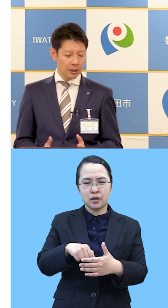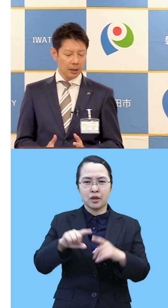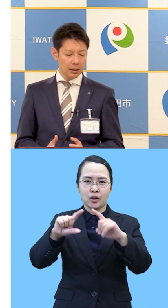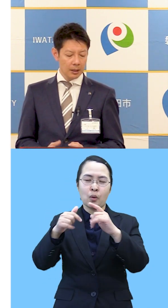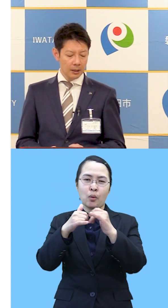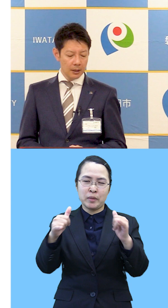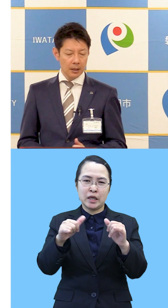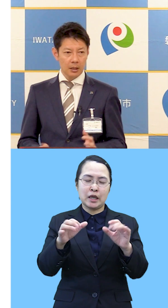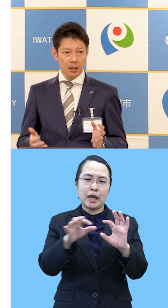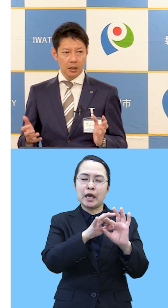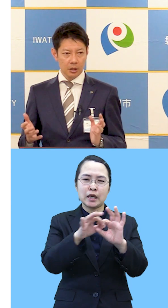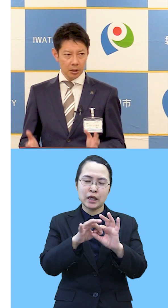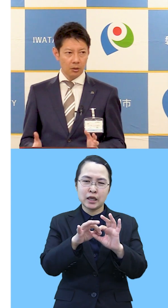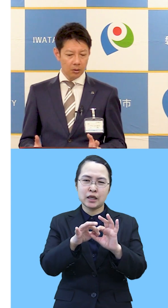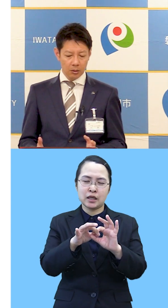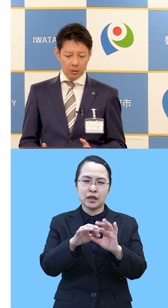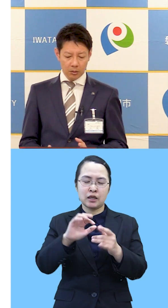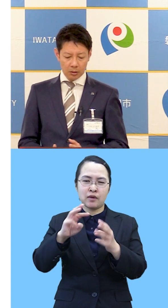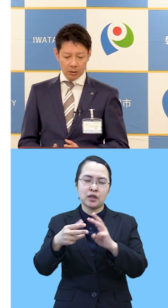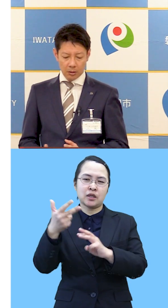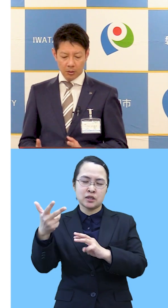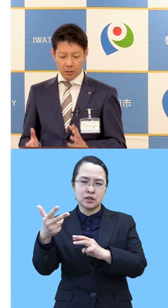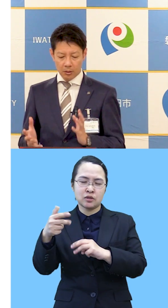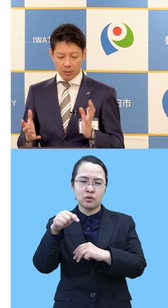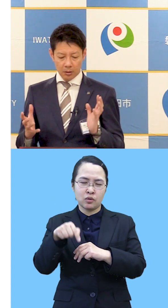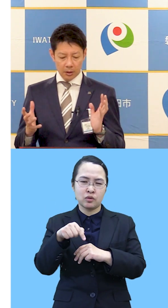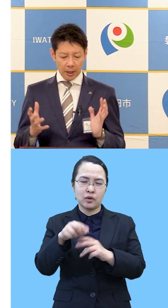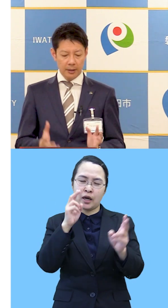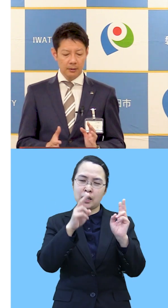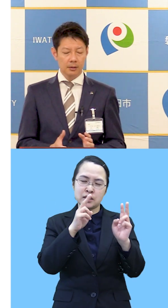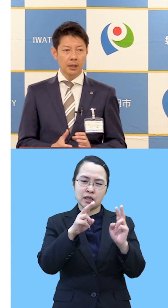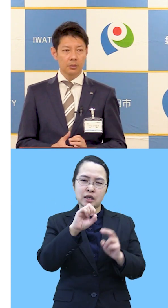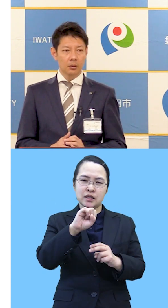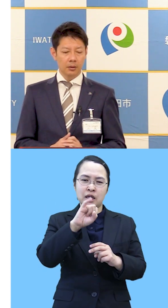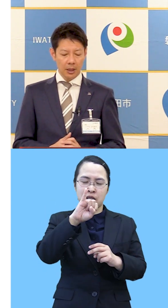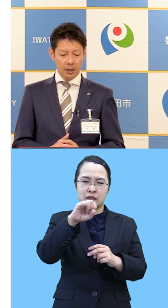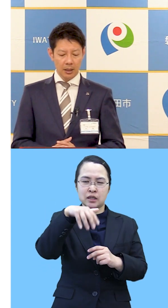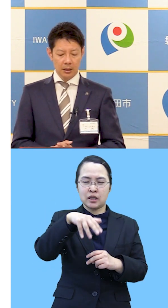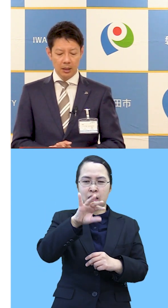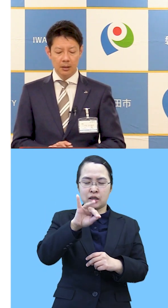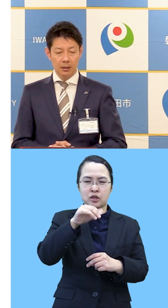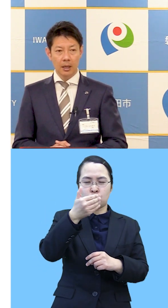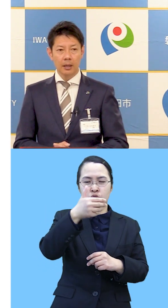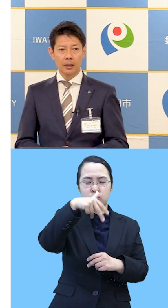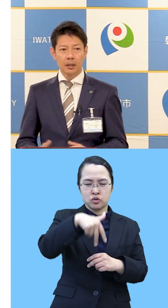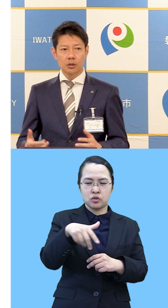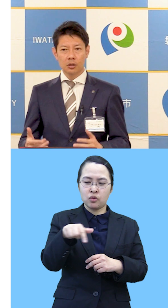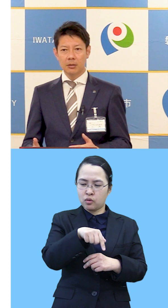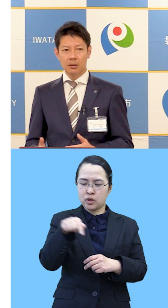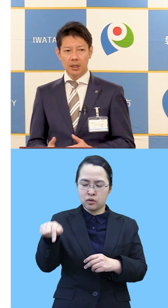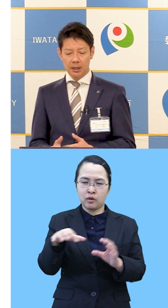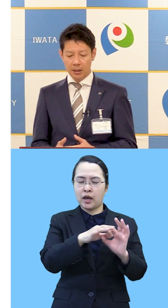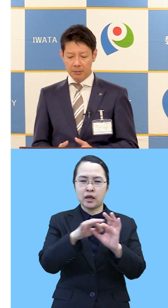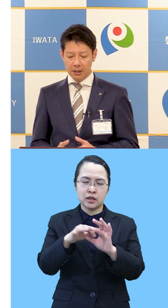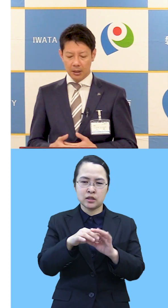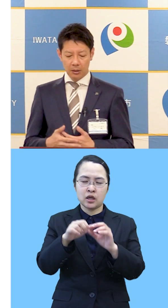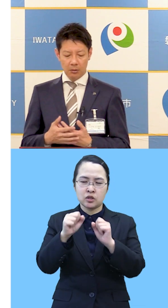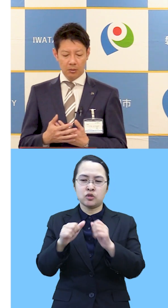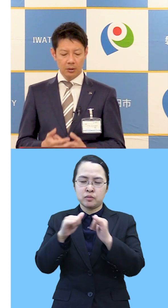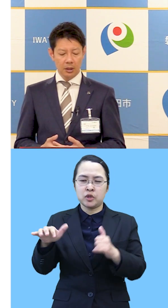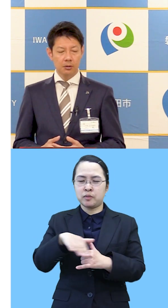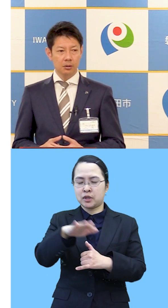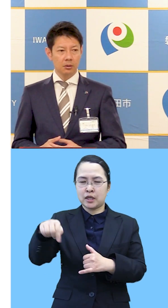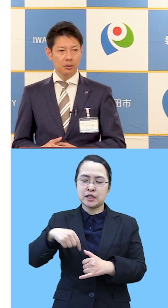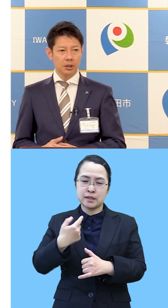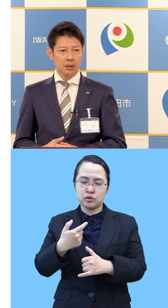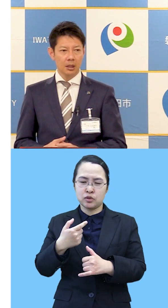民連携で、市とこのサイネックスさんと連携してですね、 住民の皆さんが自ら投